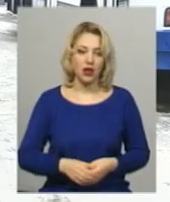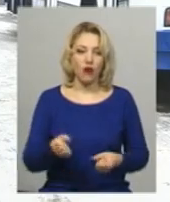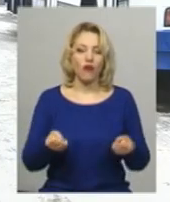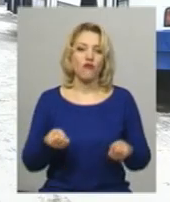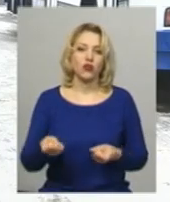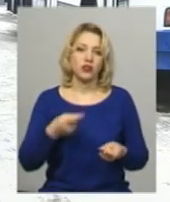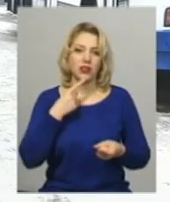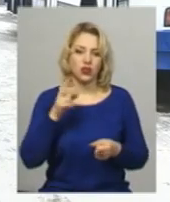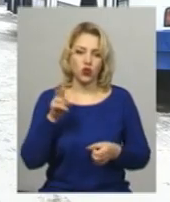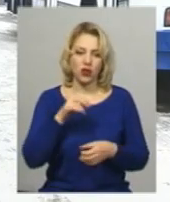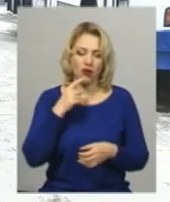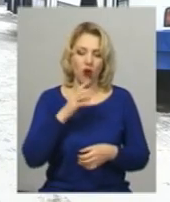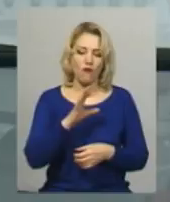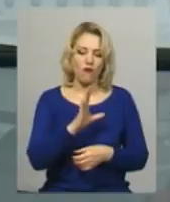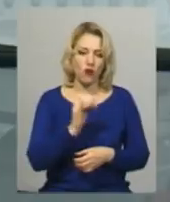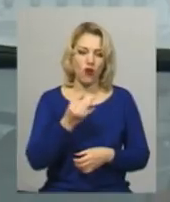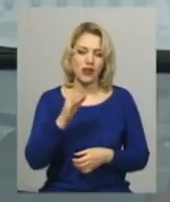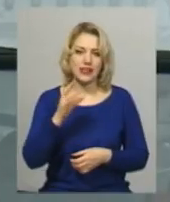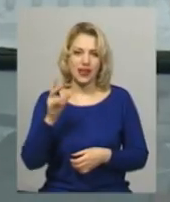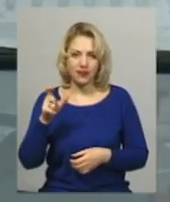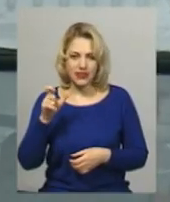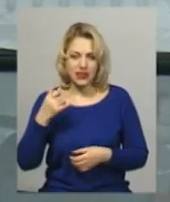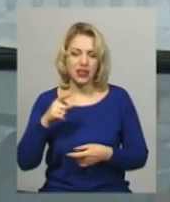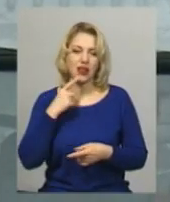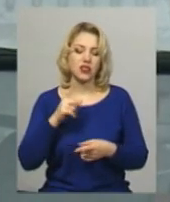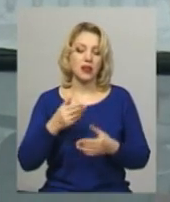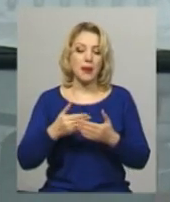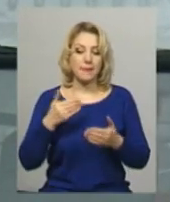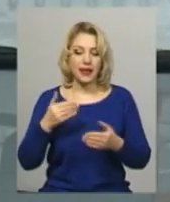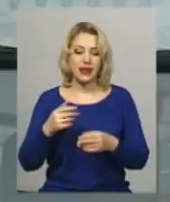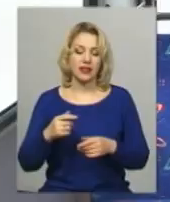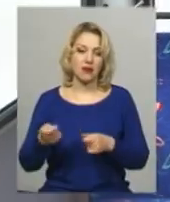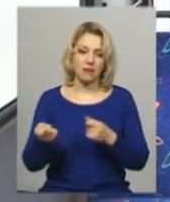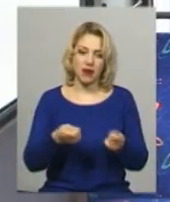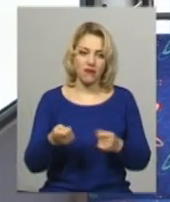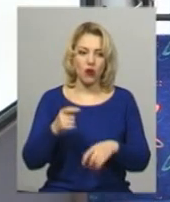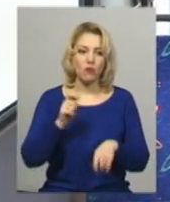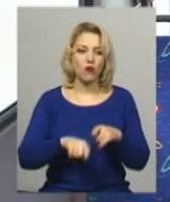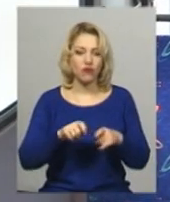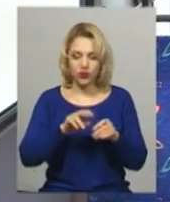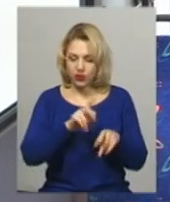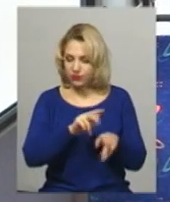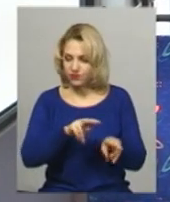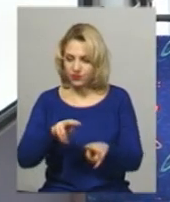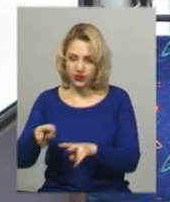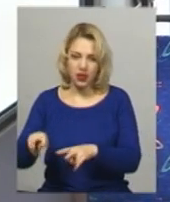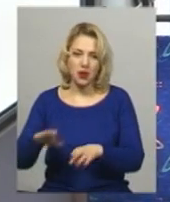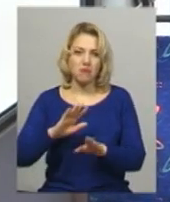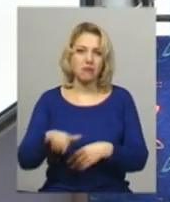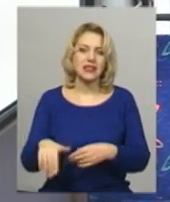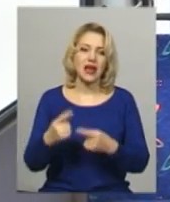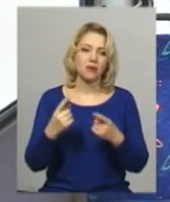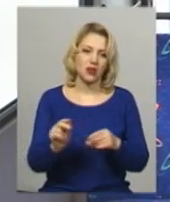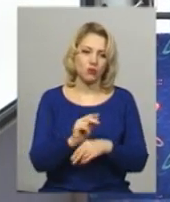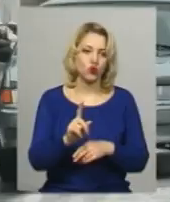тролейбуса Олександр Войцехівський каже, перед перевезенням пасажирів ретельно ще раз перевірив справність тролейбуса після капітального ремонту,